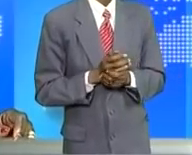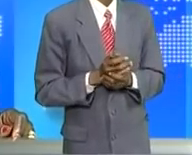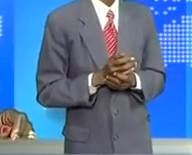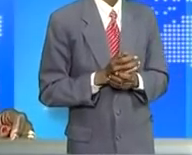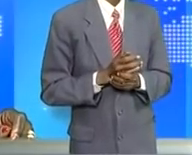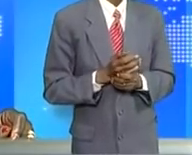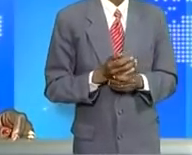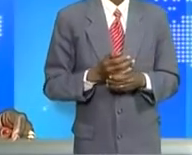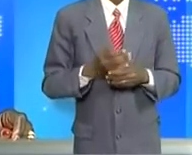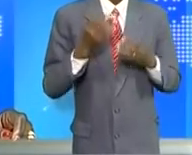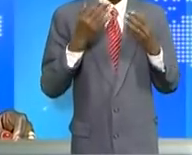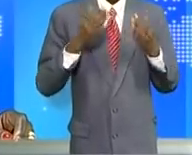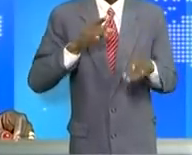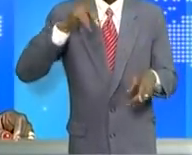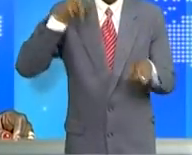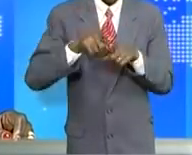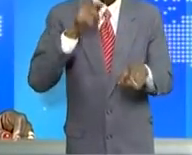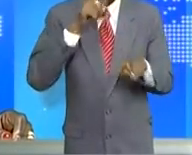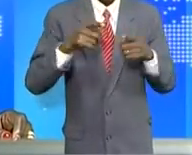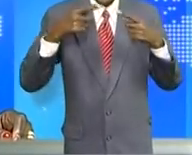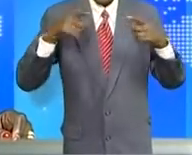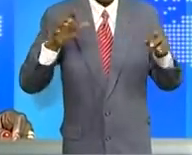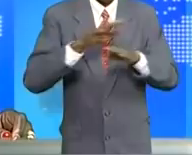journal est fini. Merci de l'avoir suivi. Je passe la